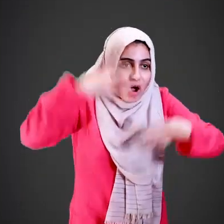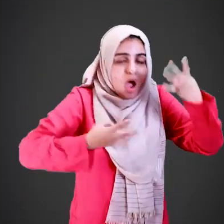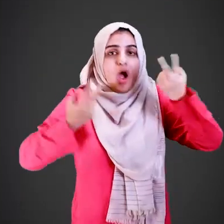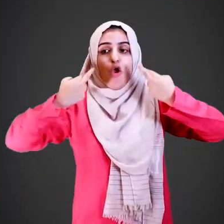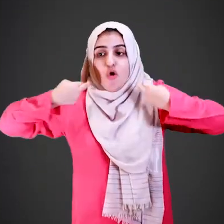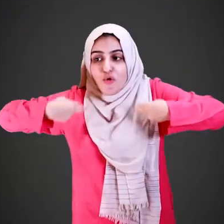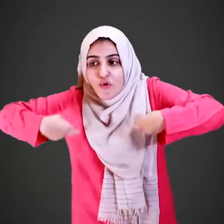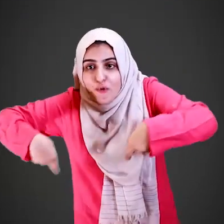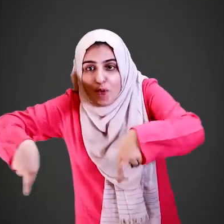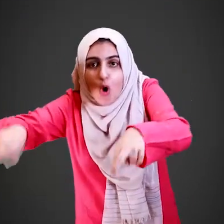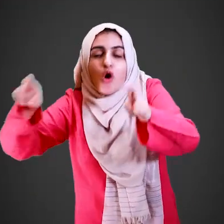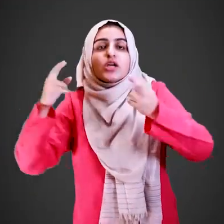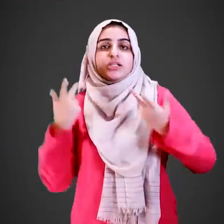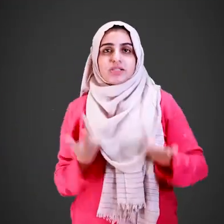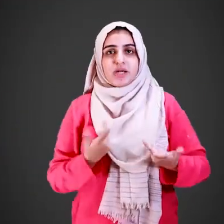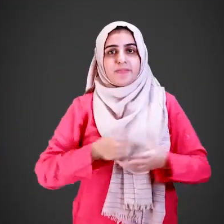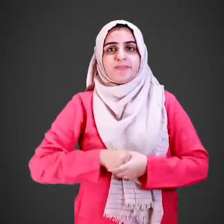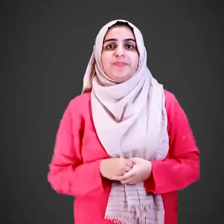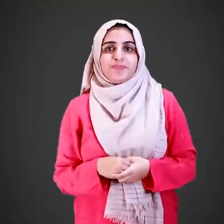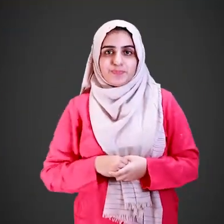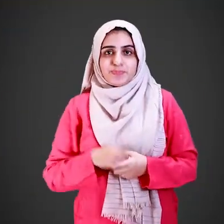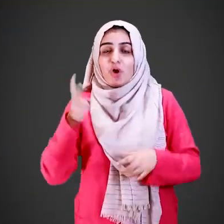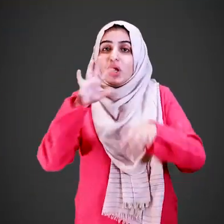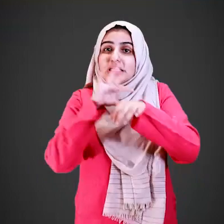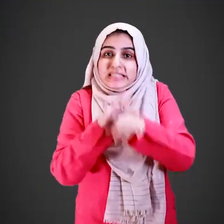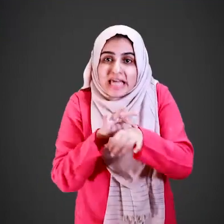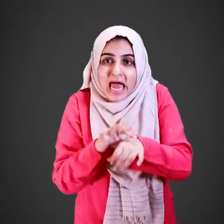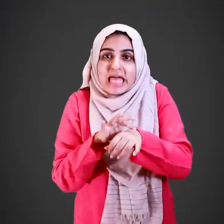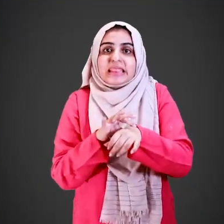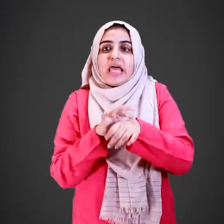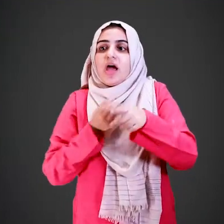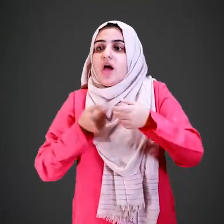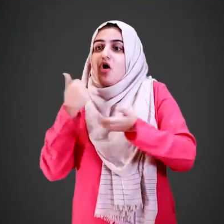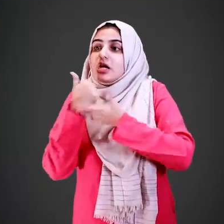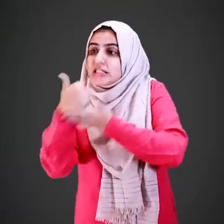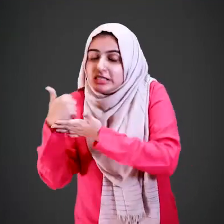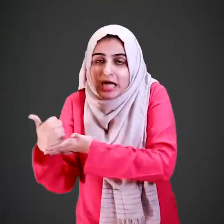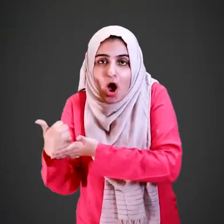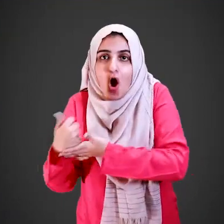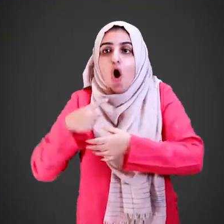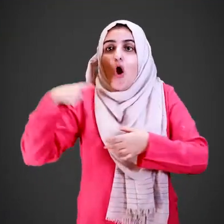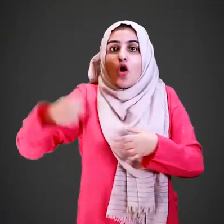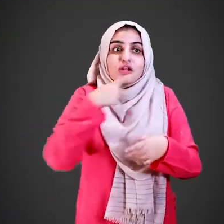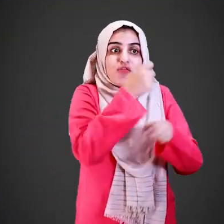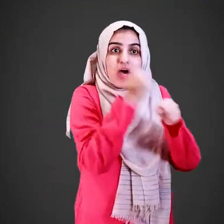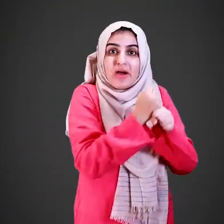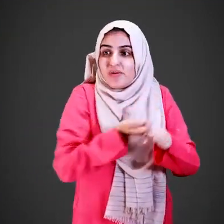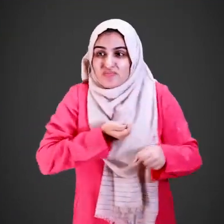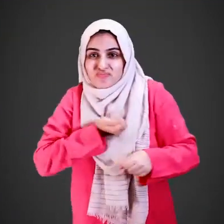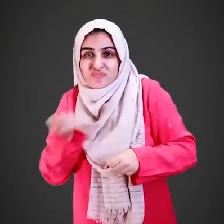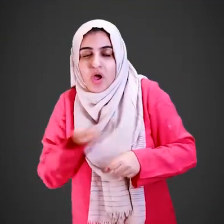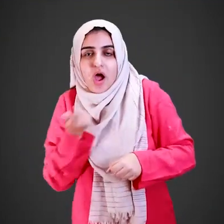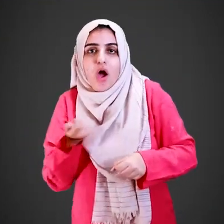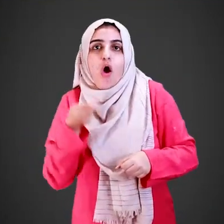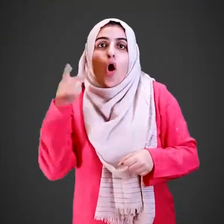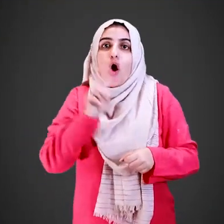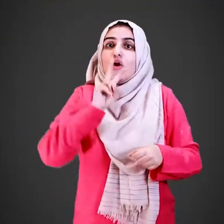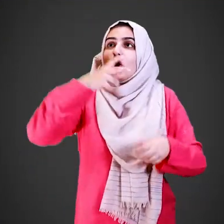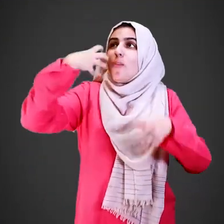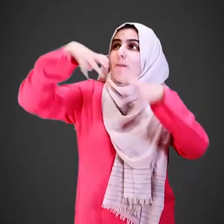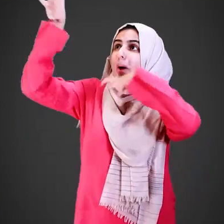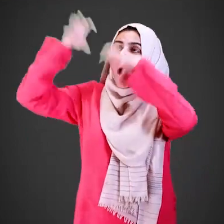तो जीडीपी का अंदाज़ा इसीलिए लगाना और इसको जमा करना और इसके एक ख़ास नंबर कैलकुलेट करना इसी तरह ज़रूरी होता है, क्योंकि गवर्नमेंट